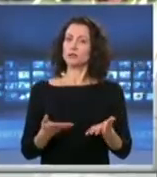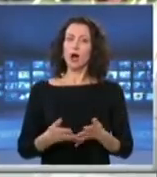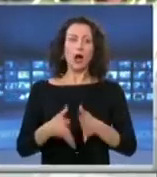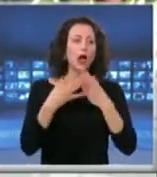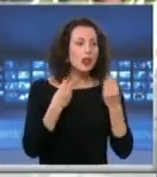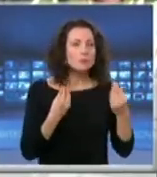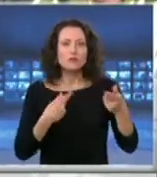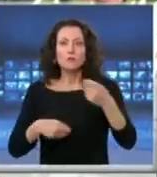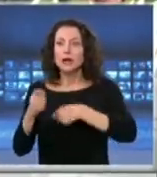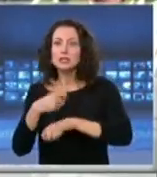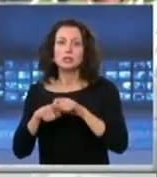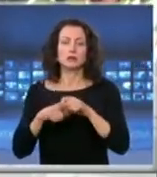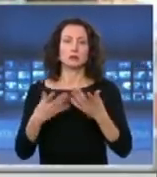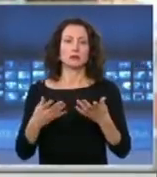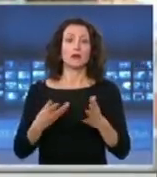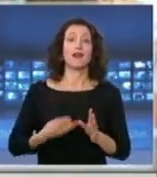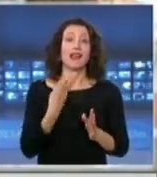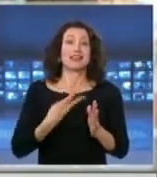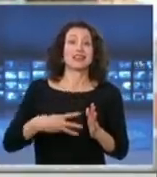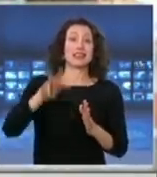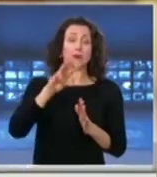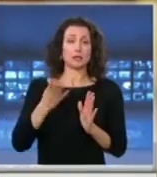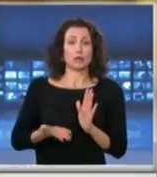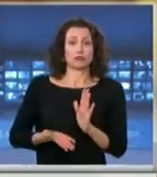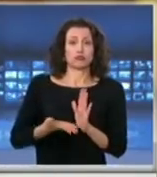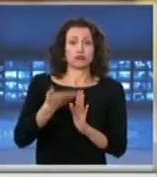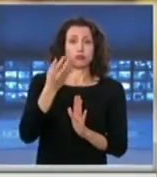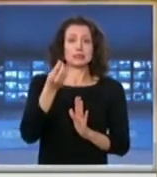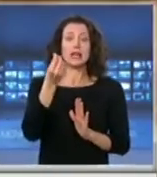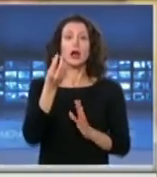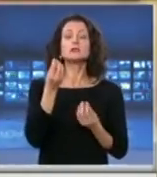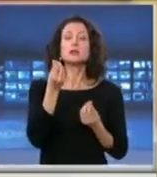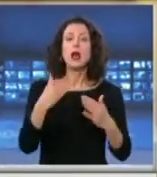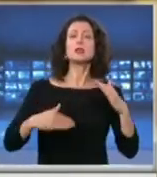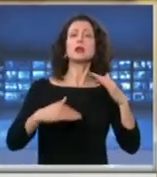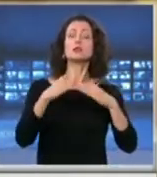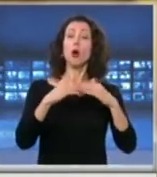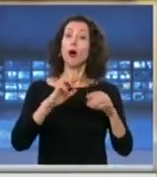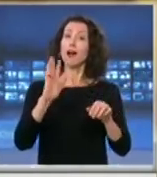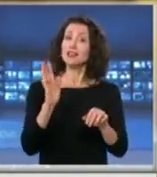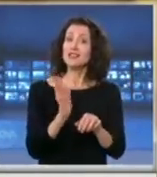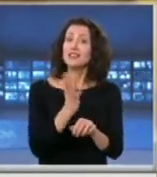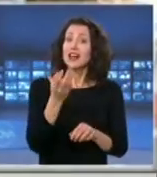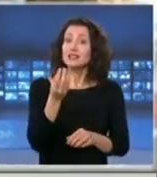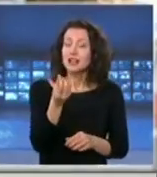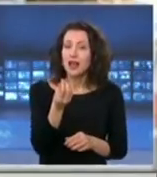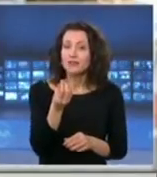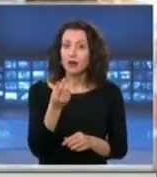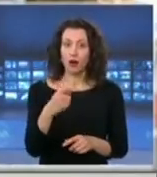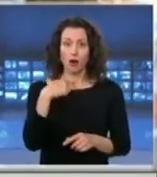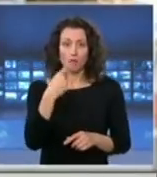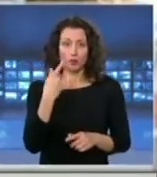за часове. Три пъти нарасна, цената му достигна до 19 лева. Говорим за едно